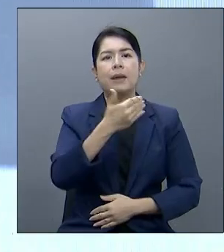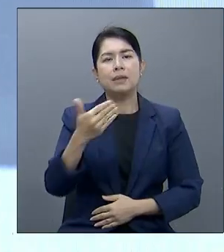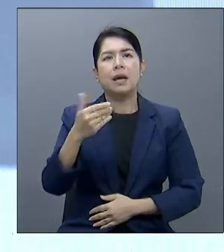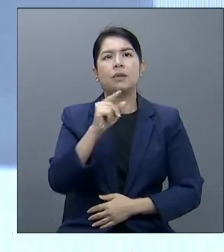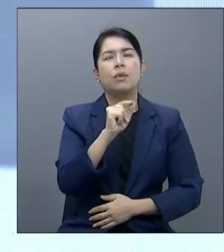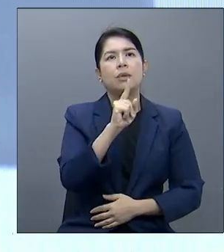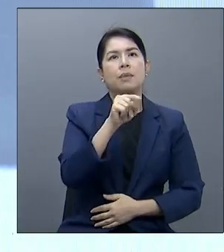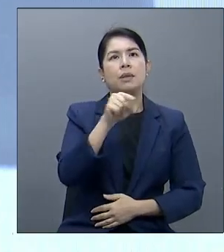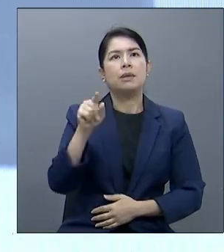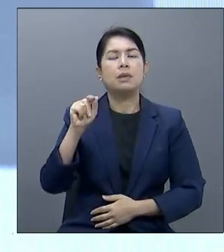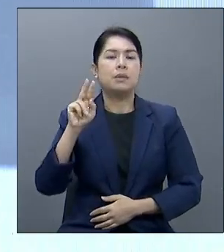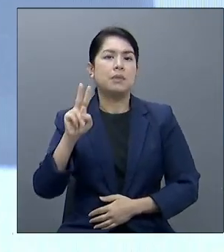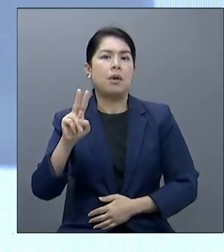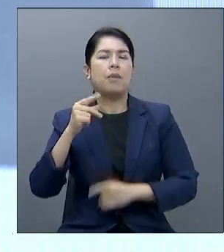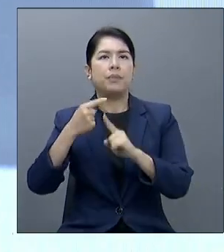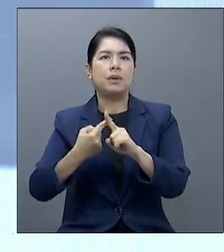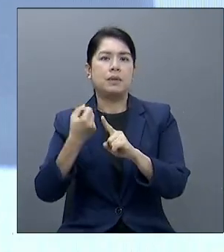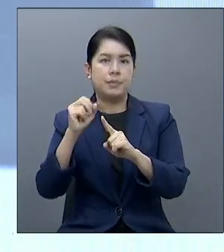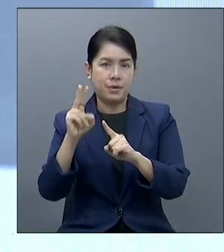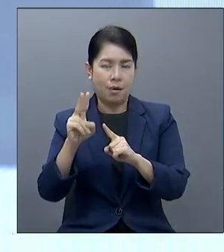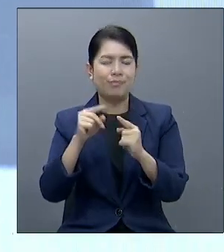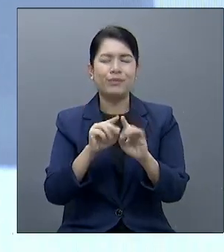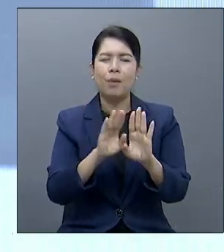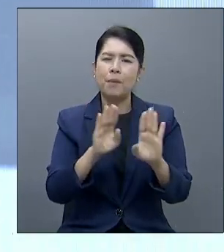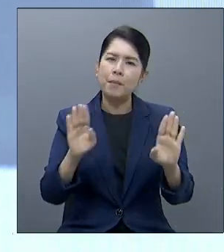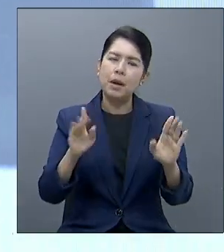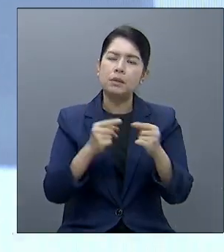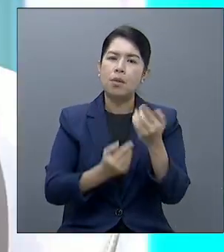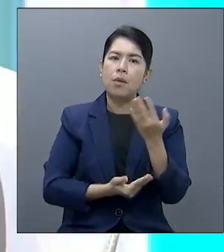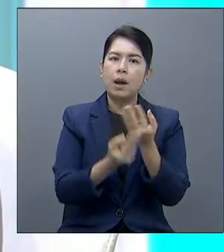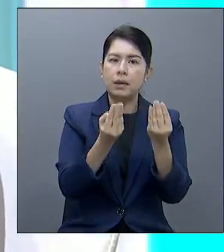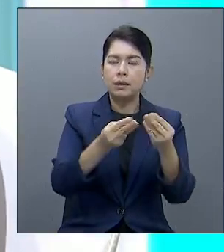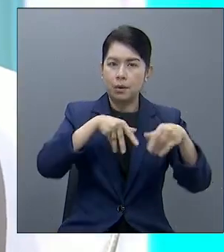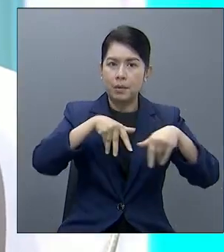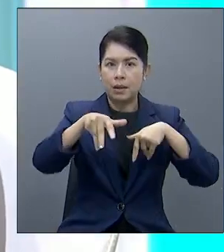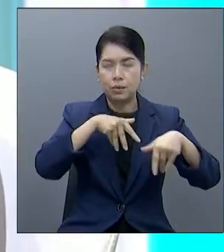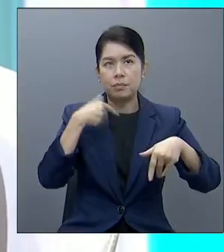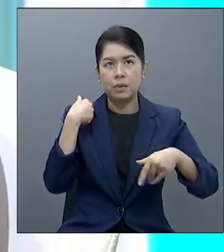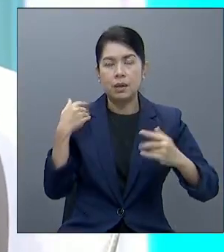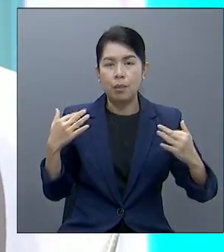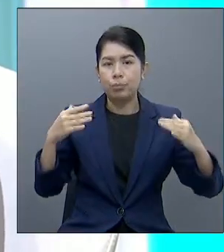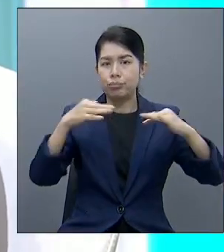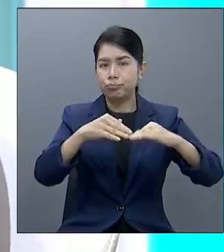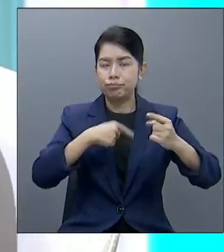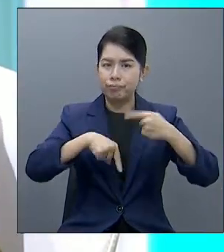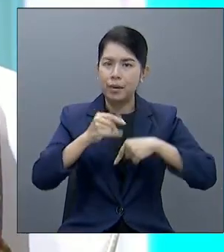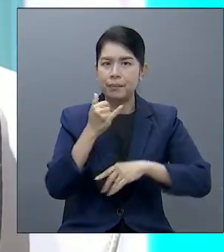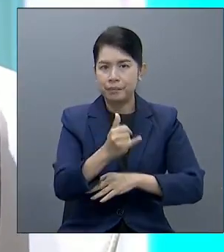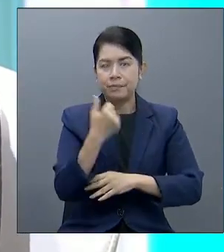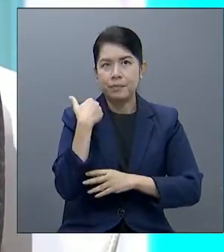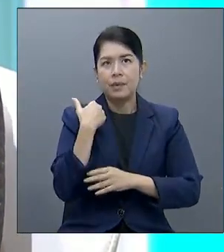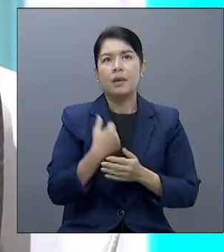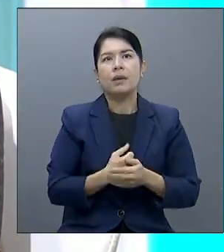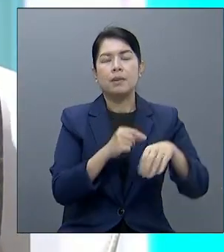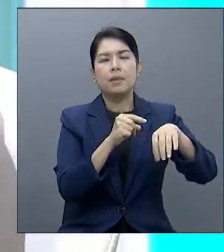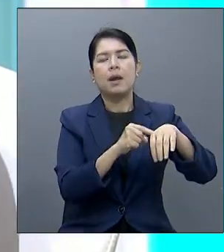ธันวาคมนี้อันนี้เปิดโอกาสให้กับคุณผู้ชมได้มีโอกาสเข้ามามีส่วนร่วมด้วยไหมคะ ได้เลยค่ะก็คือทางสำนักงานสุขภาพแห่งชาติเขาจะมีเว็บ